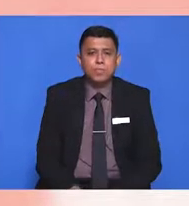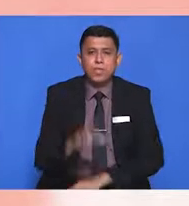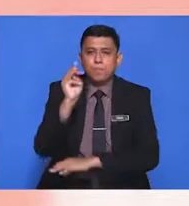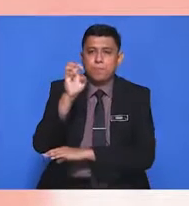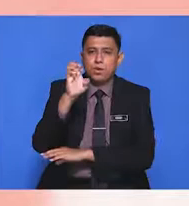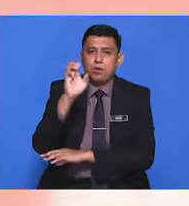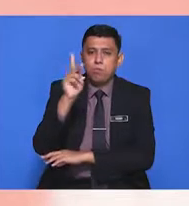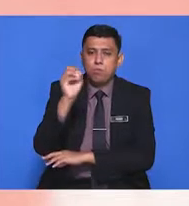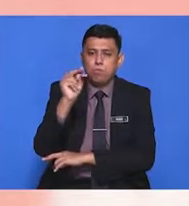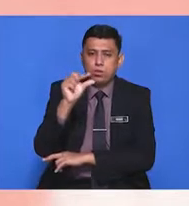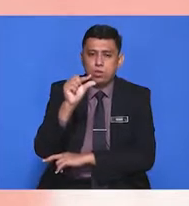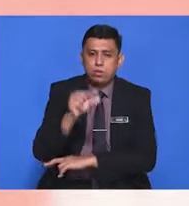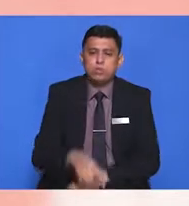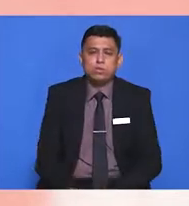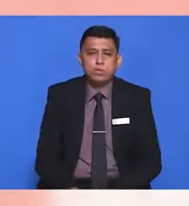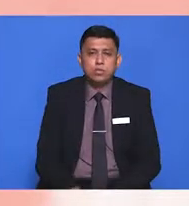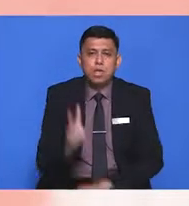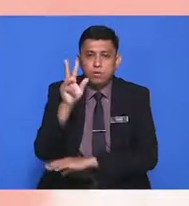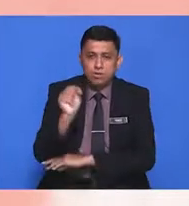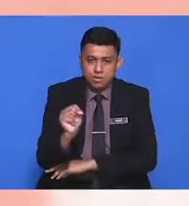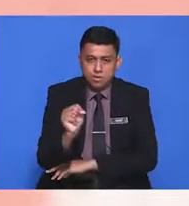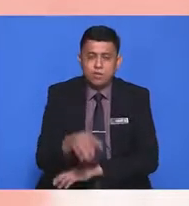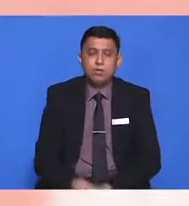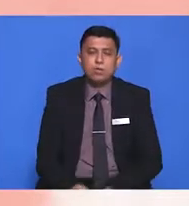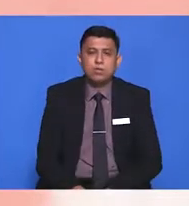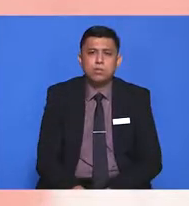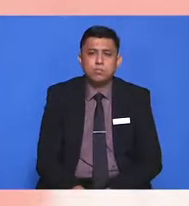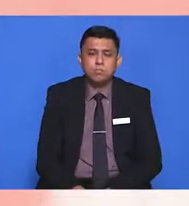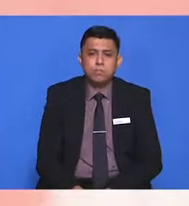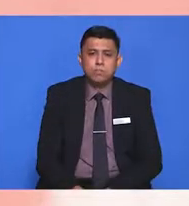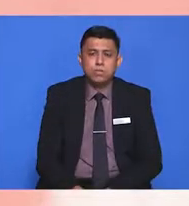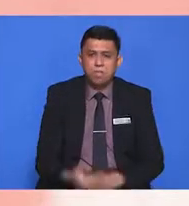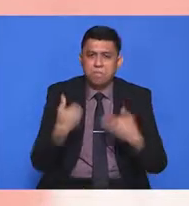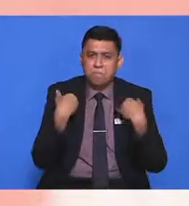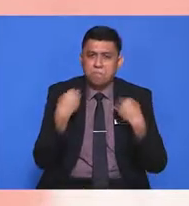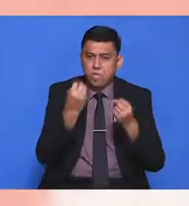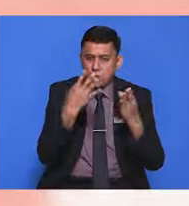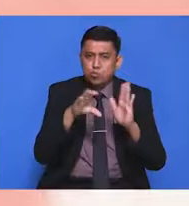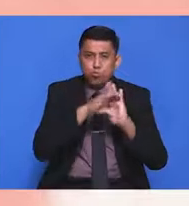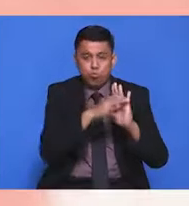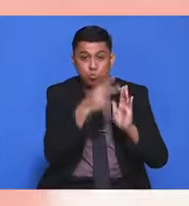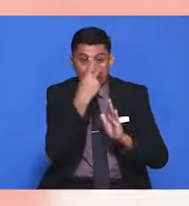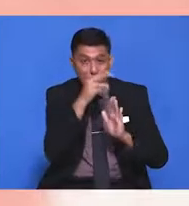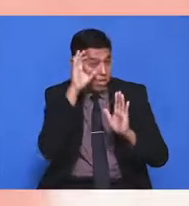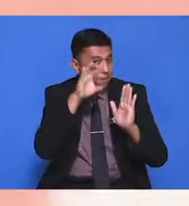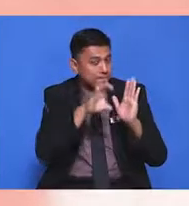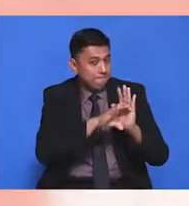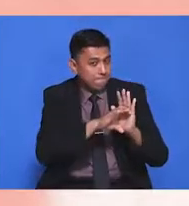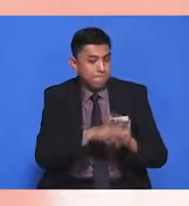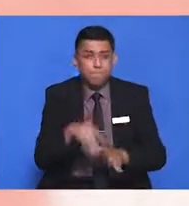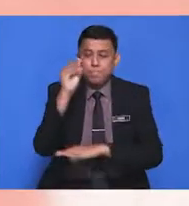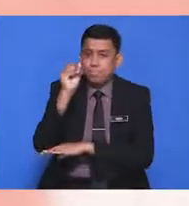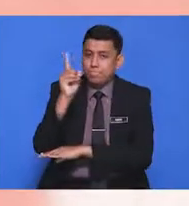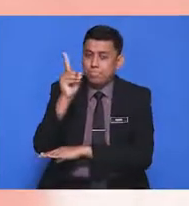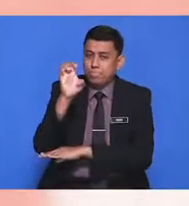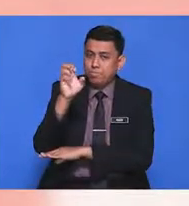Vietnam, Delta Sungai Irrawaddy di Myanmar dan Lembah Menam Chao Phraya di Thailand. Kawasan delta dan lembah sungai